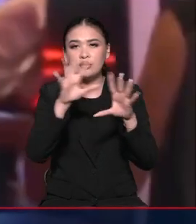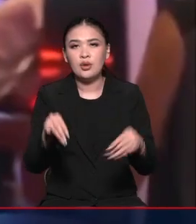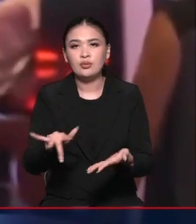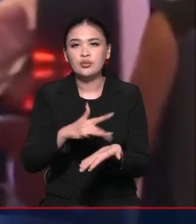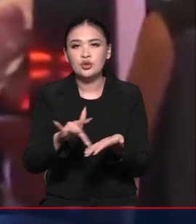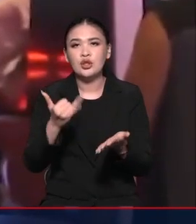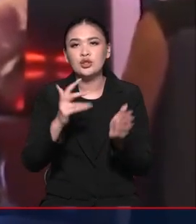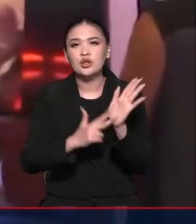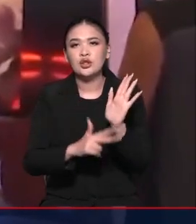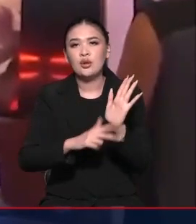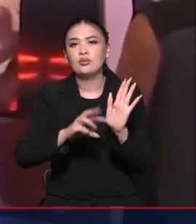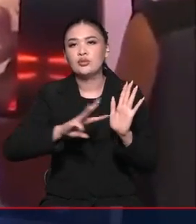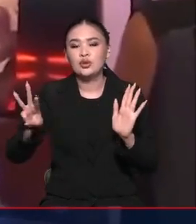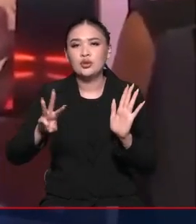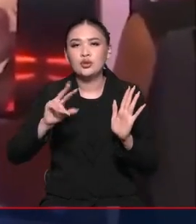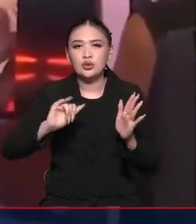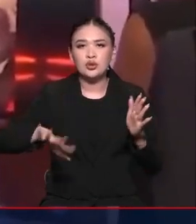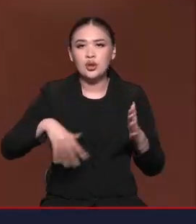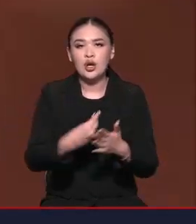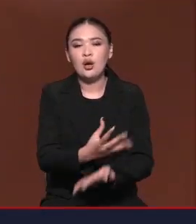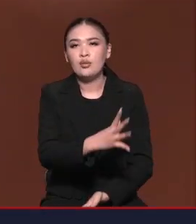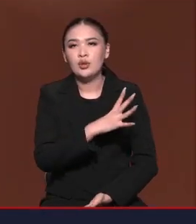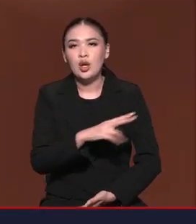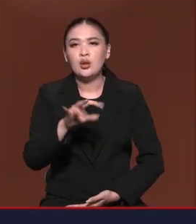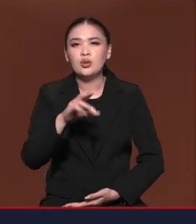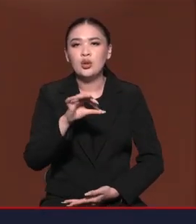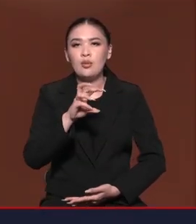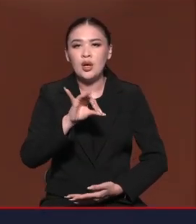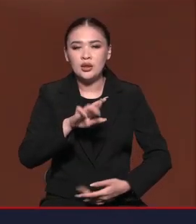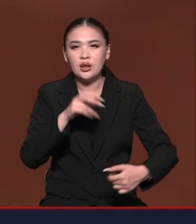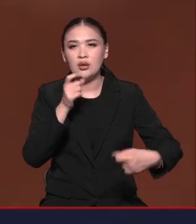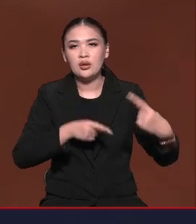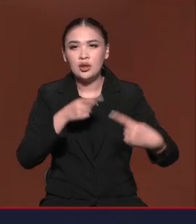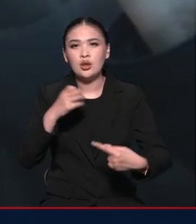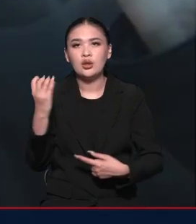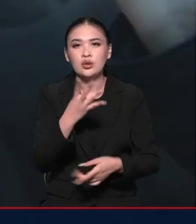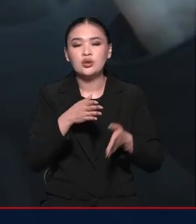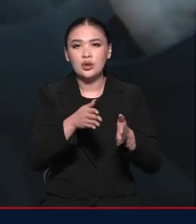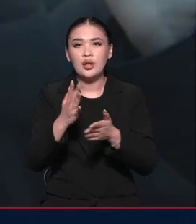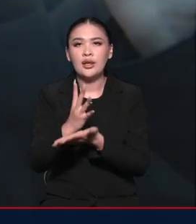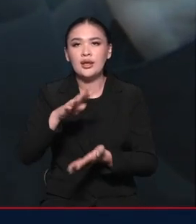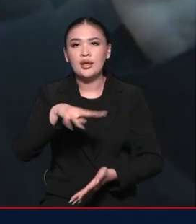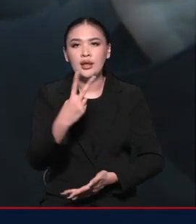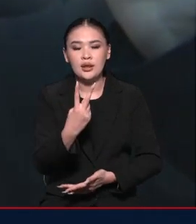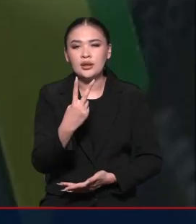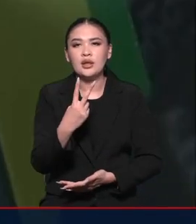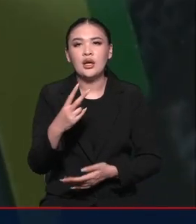бюджеттен 80 миллион теңгеден астам қаржы бөлінген. Сондай-ақ лудоманиямен күрес аясында 4 бағыт бойынша 42 іс-шара